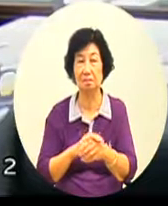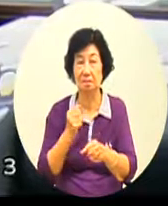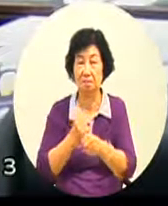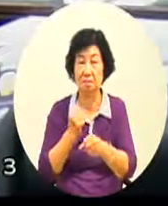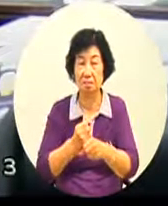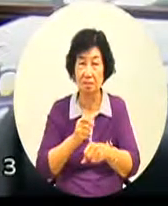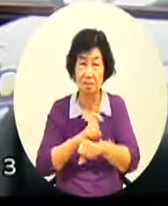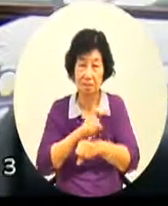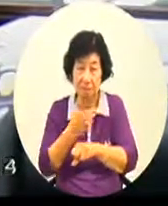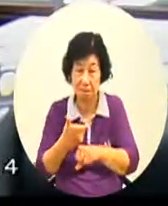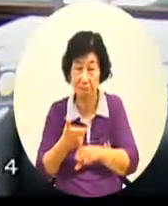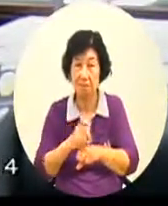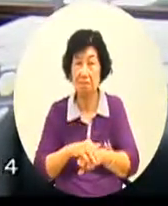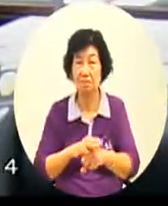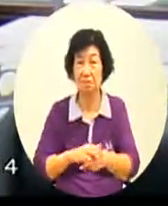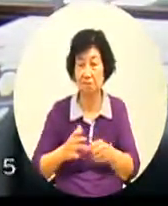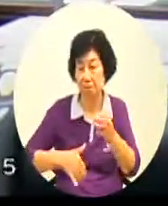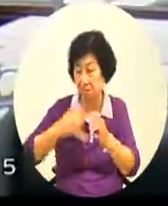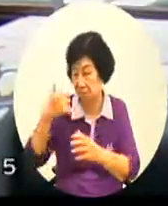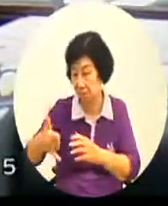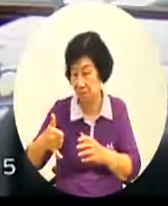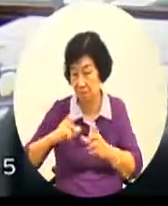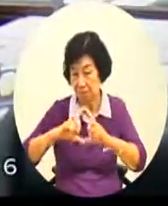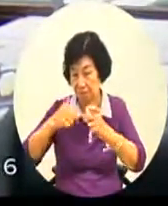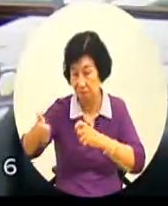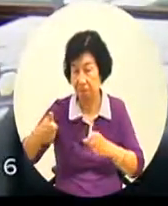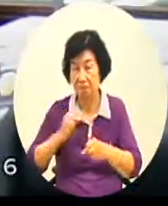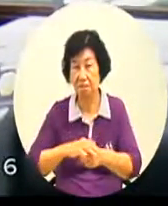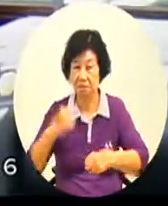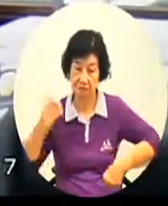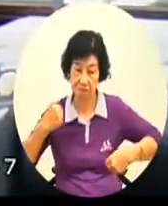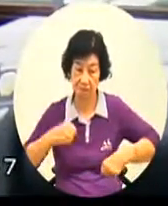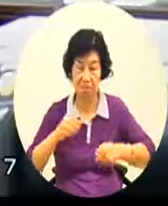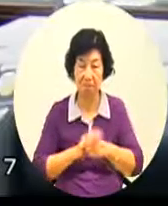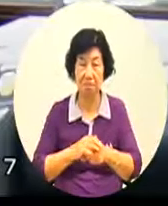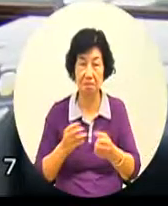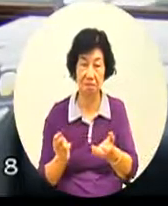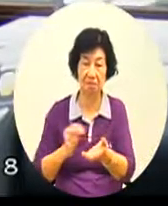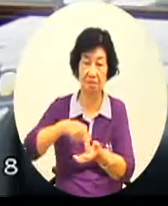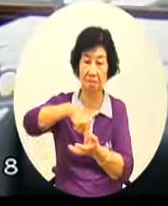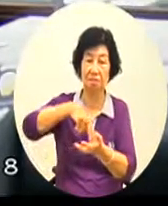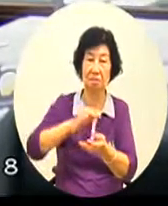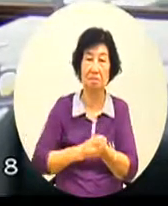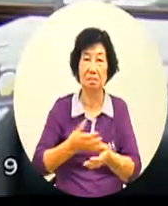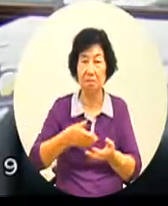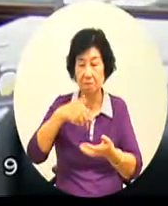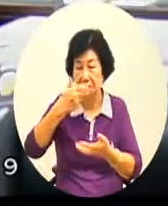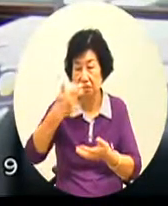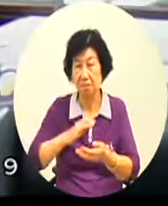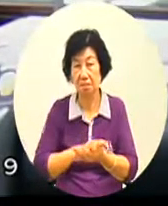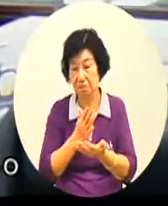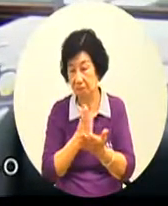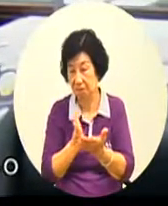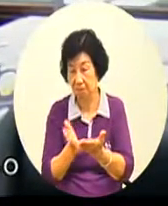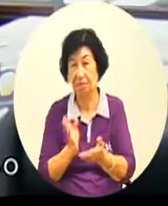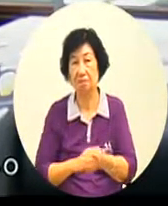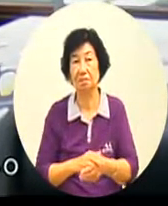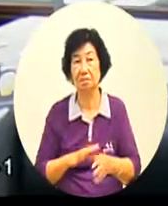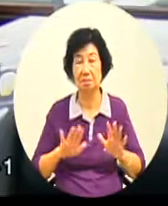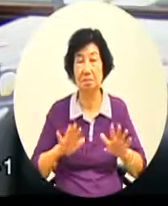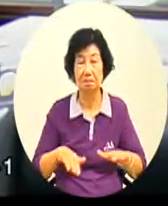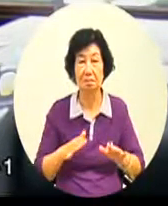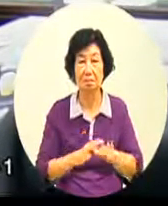要盥洗，然后睡觉，休息起来，再继续去上班。高雄市政府是怎么样的一个政府？对于司